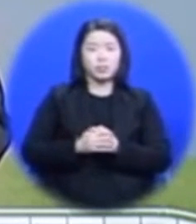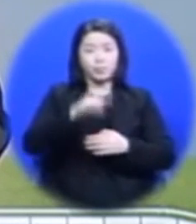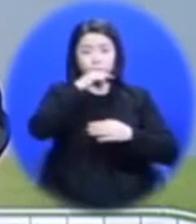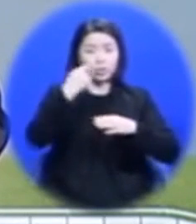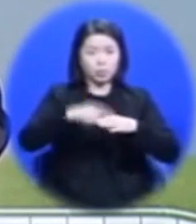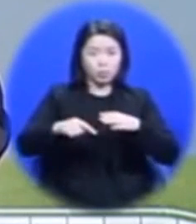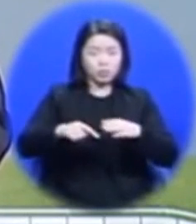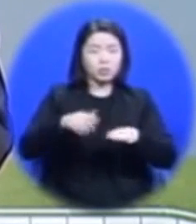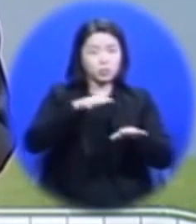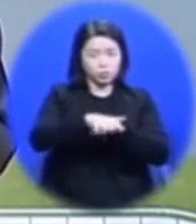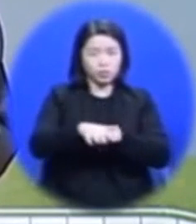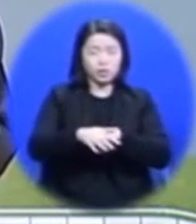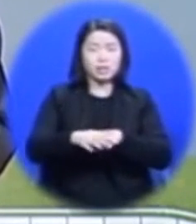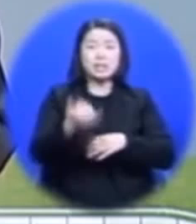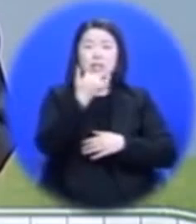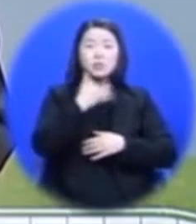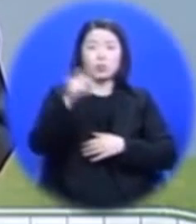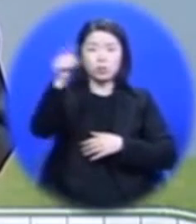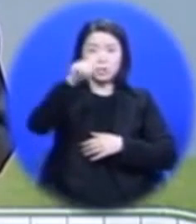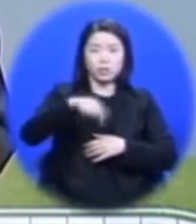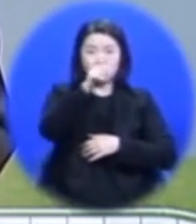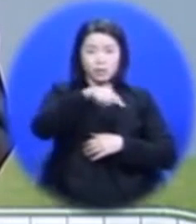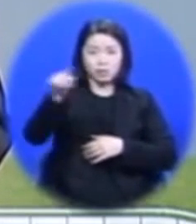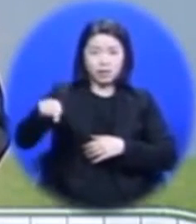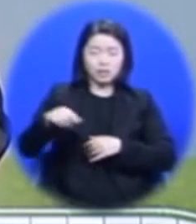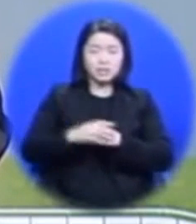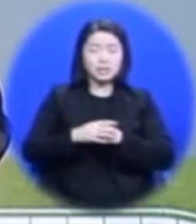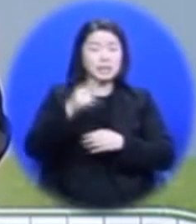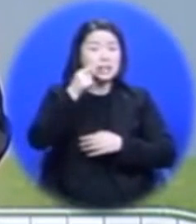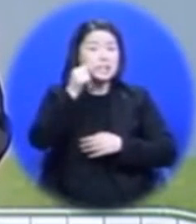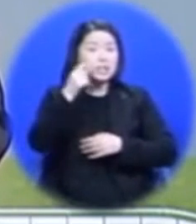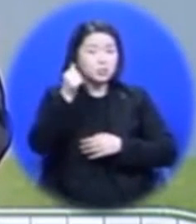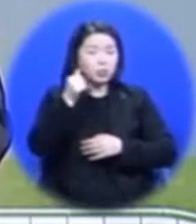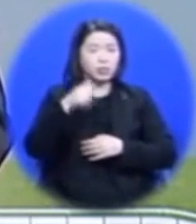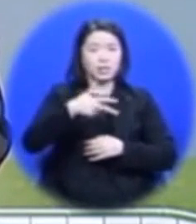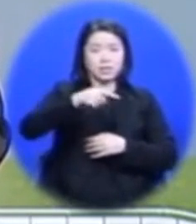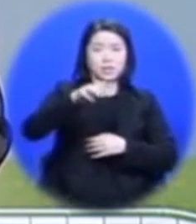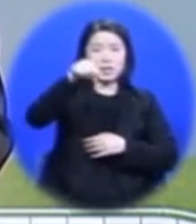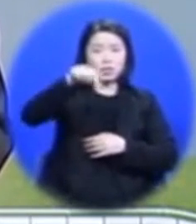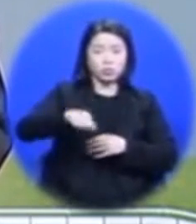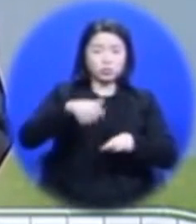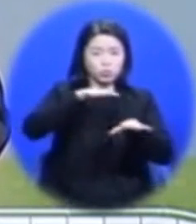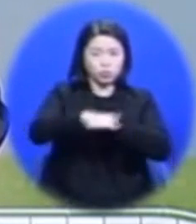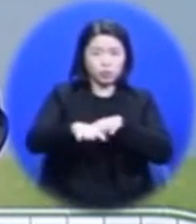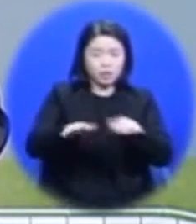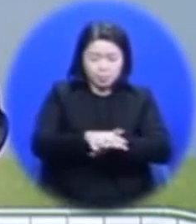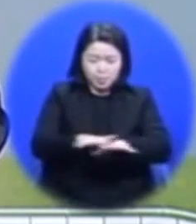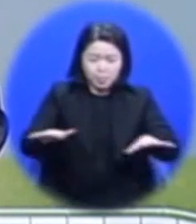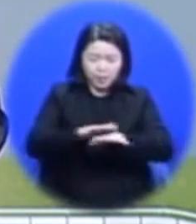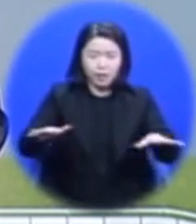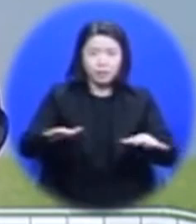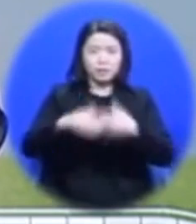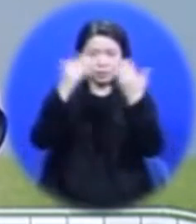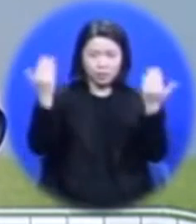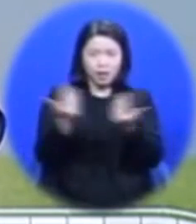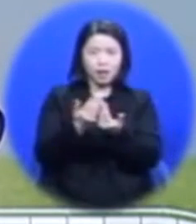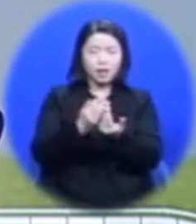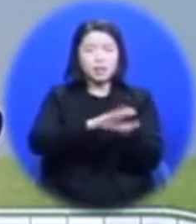공산주의, 독일의 나치, 일본의 제국주의, 그 밑바탕은 다 진화론